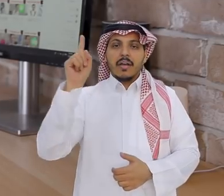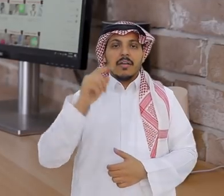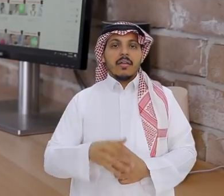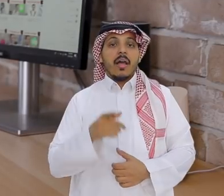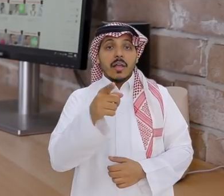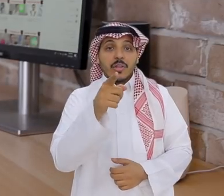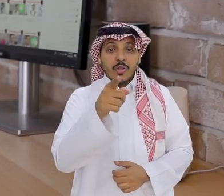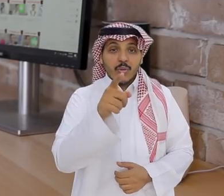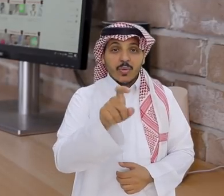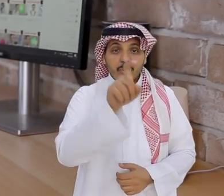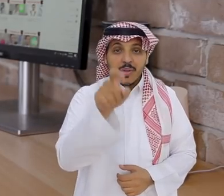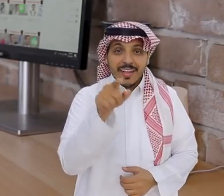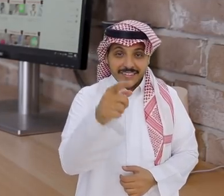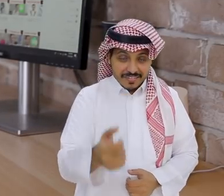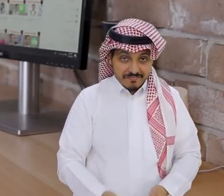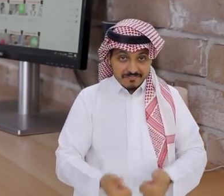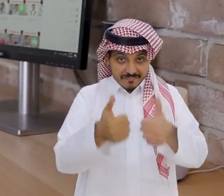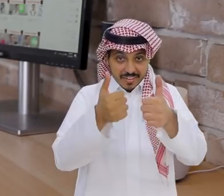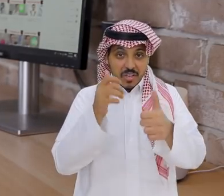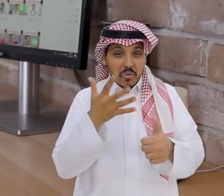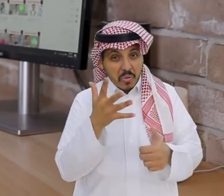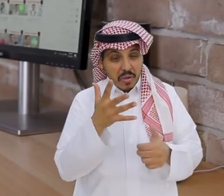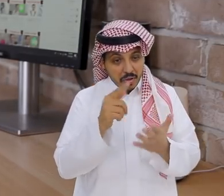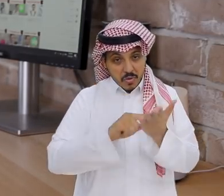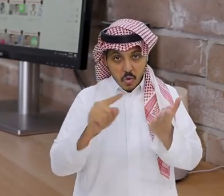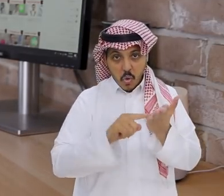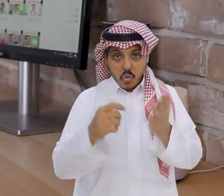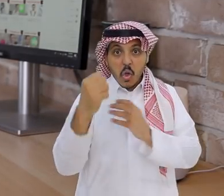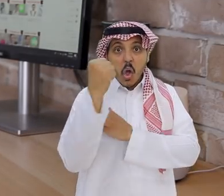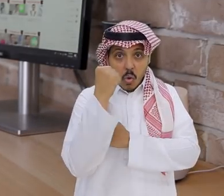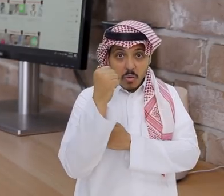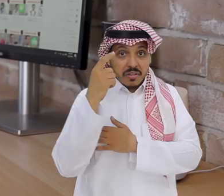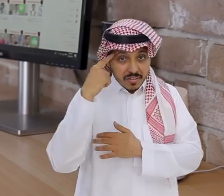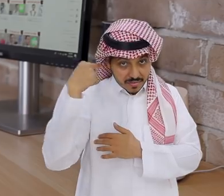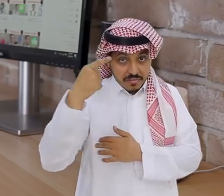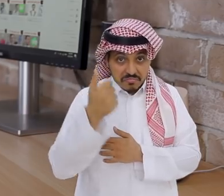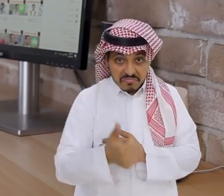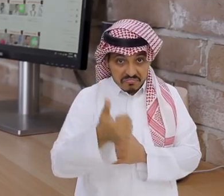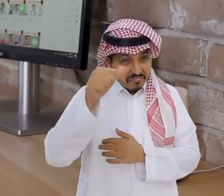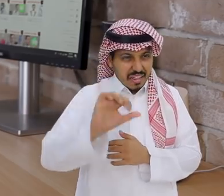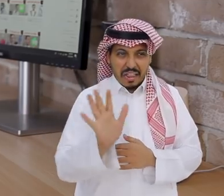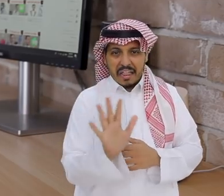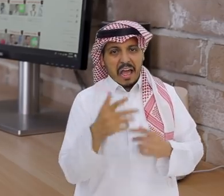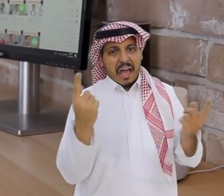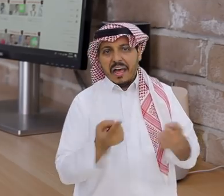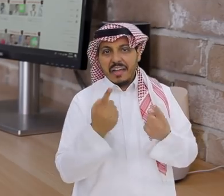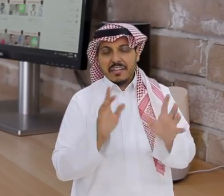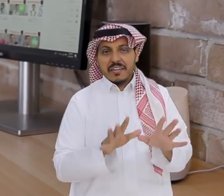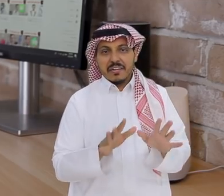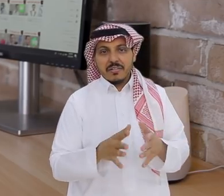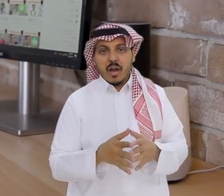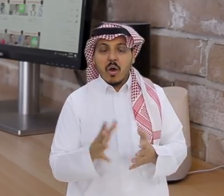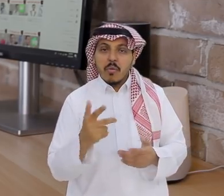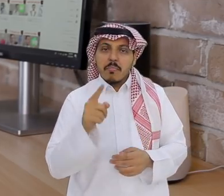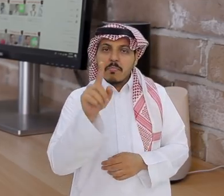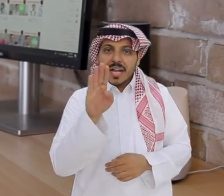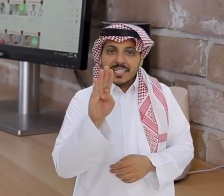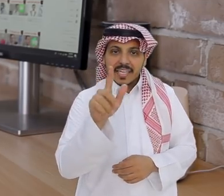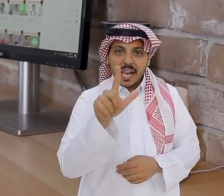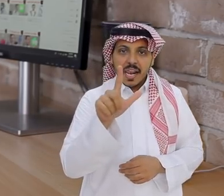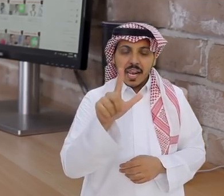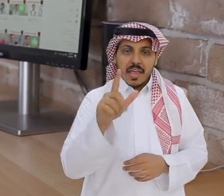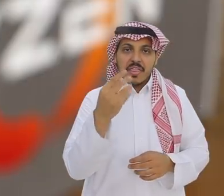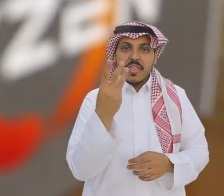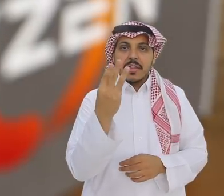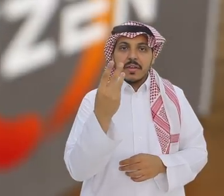ايش رايكم؟ هل بالفعل تتوقع ان النوت هو حيكون اقوى جوالات السنة، ولا بيكسل 3 اللي لسه ما تكلمنا